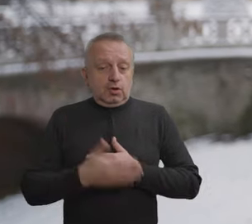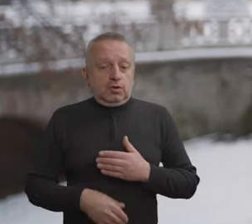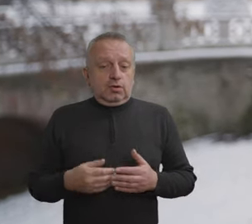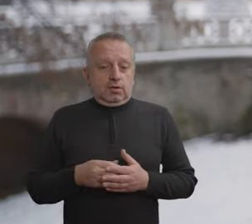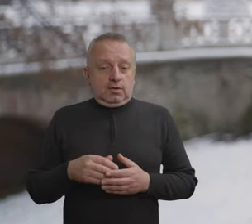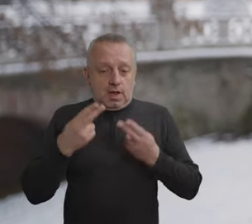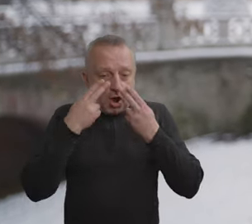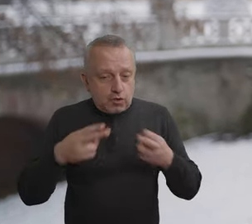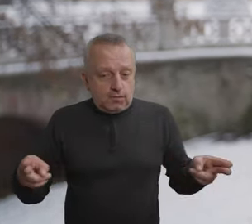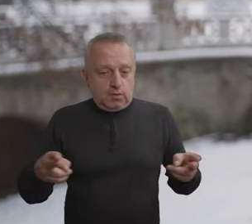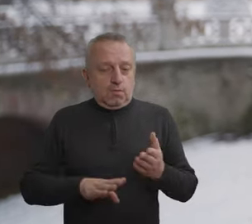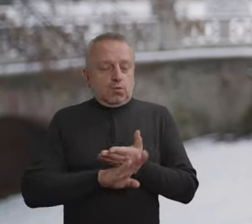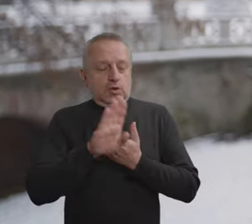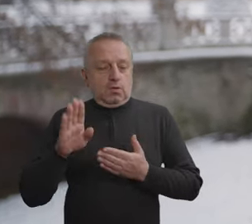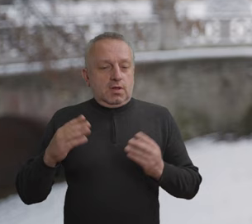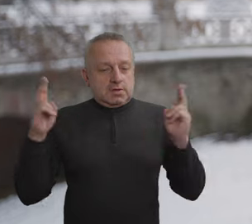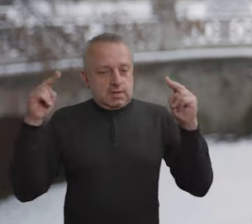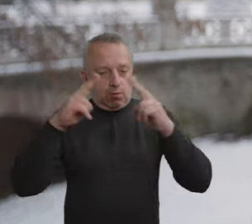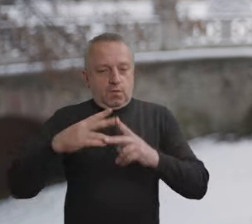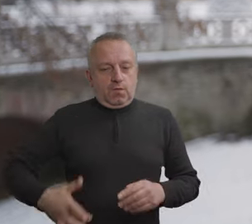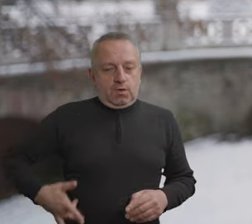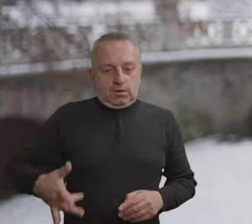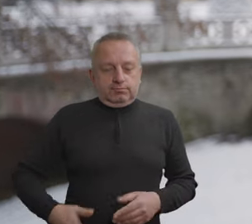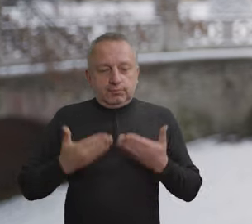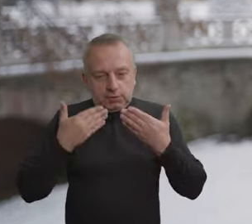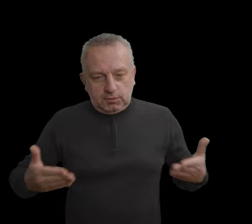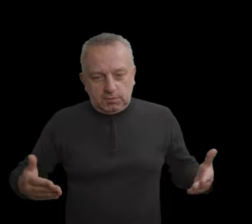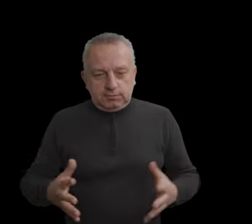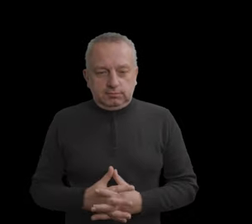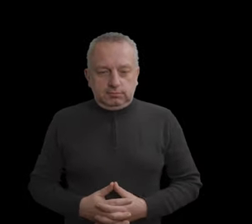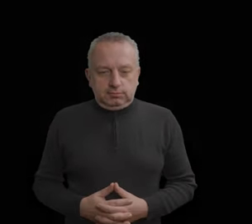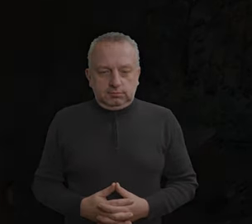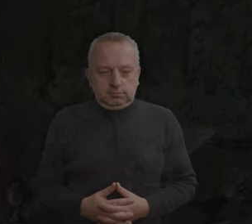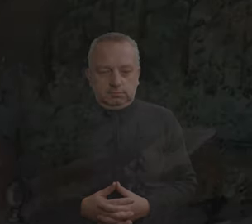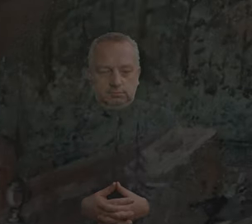Państwa zachęcić do odwiedzania Muzeum Zamku w Łańcucie. Dziękuję.